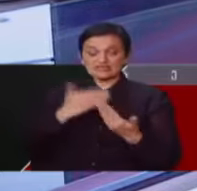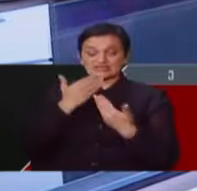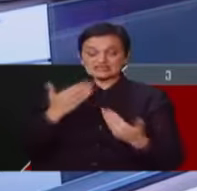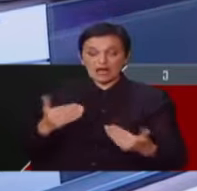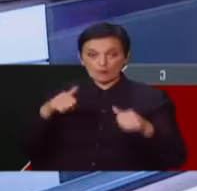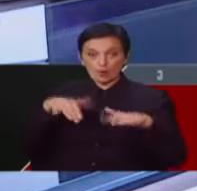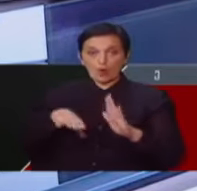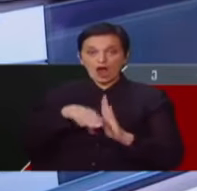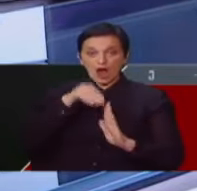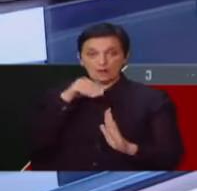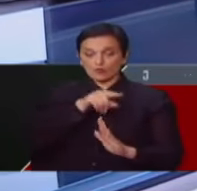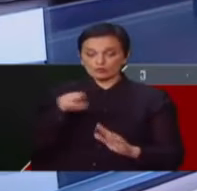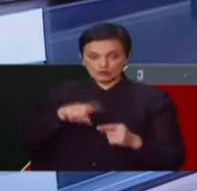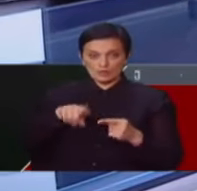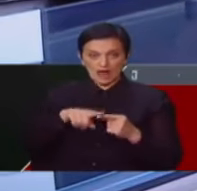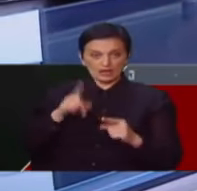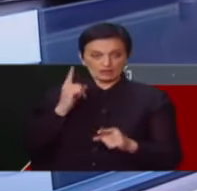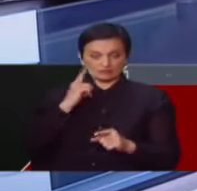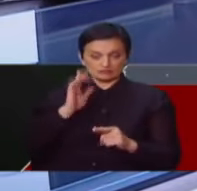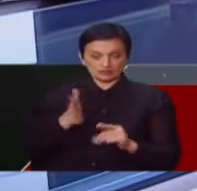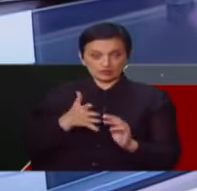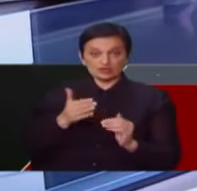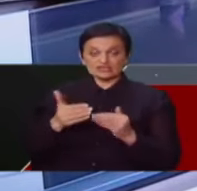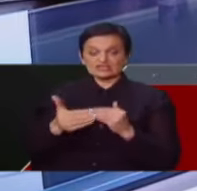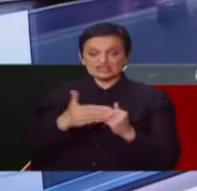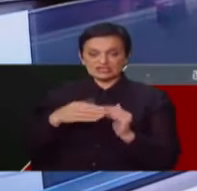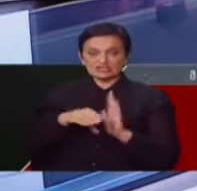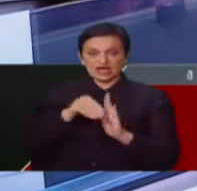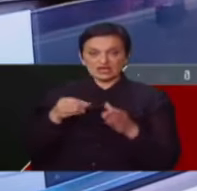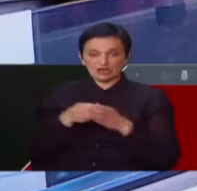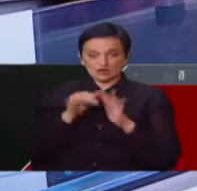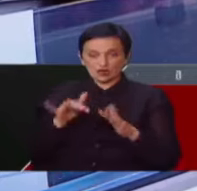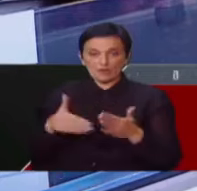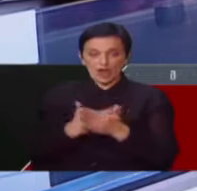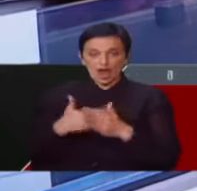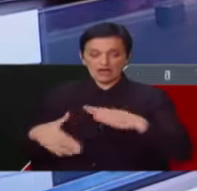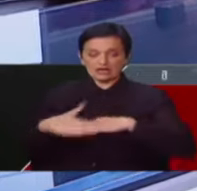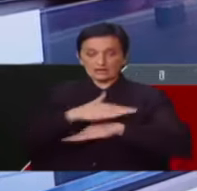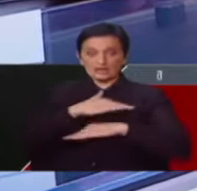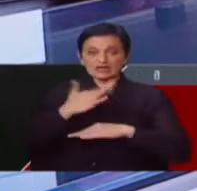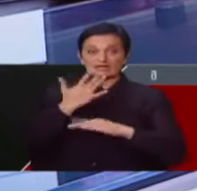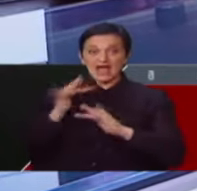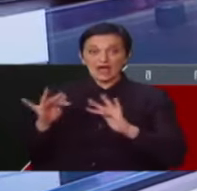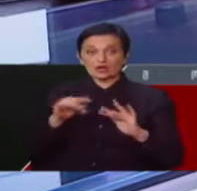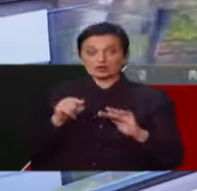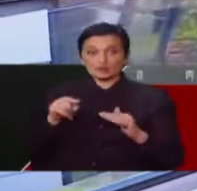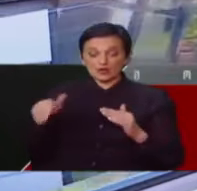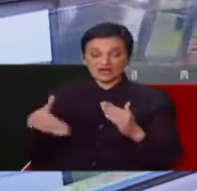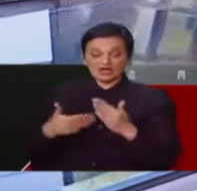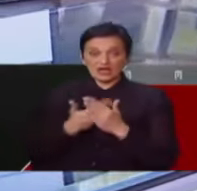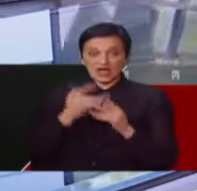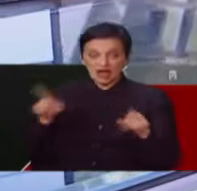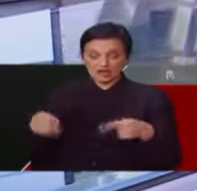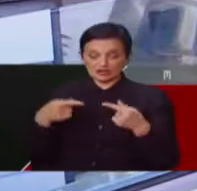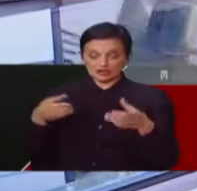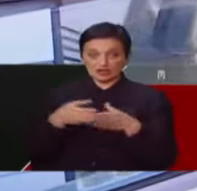გადაწყვეტილებას ამომრჩეველი მალე შეიტყობს. წინასაარჩევნო კამპანიას იწყებს კიდევ ერთი ახალი პლატფორმა, რომელიც ნაციონალური მოძრაობის განახლებულ